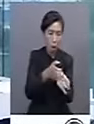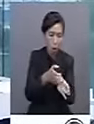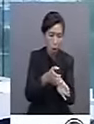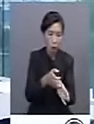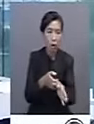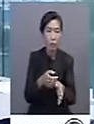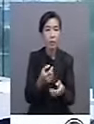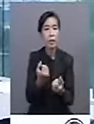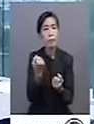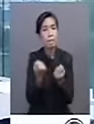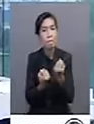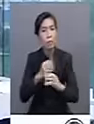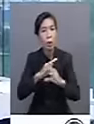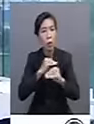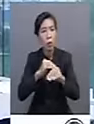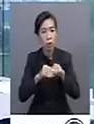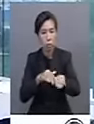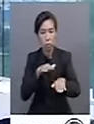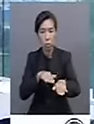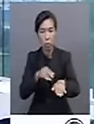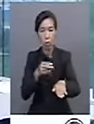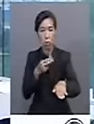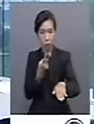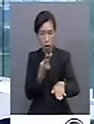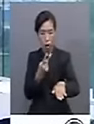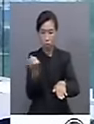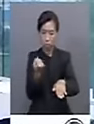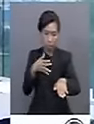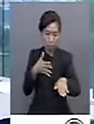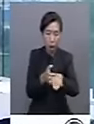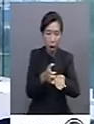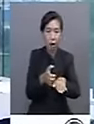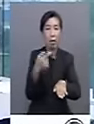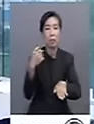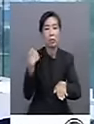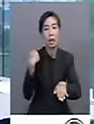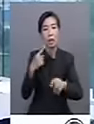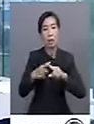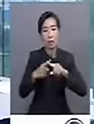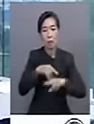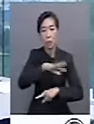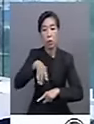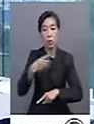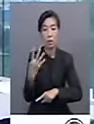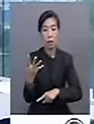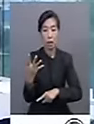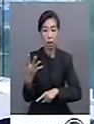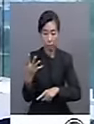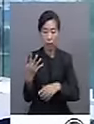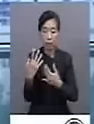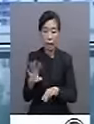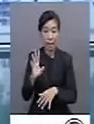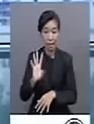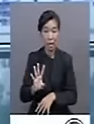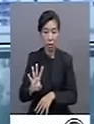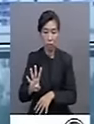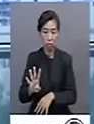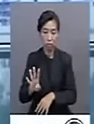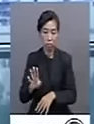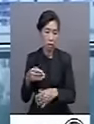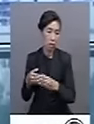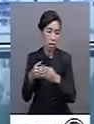ากับรถยนต์อีก2คันนะฮะก็มีผู้บาดเจ็บไป4รายเจ้าหน้าที่ที่หนองคายก็นำตัวฮะไปส่งที่โรงพยาบาลหนองคาย